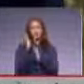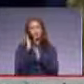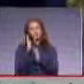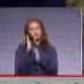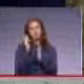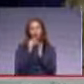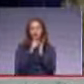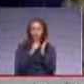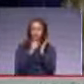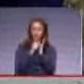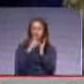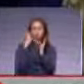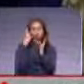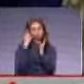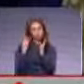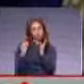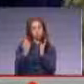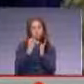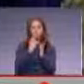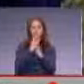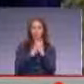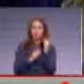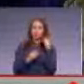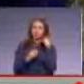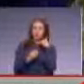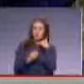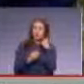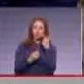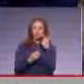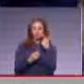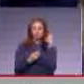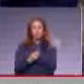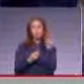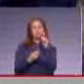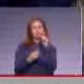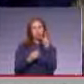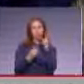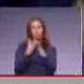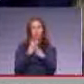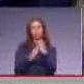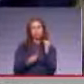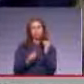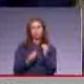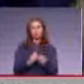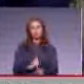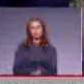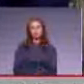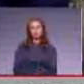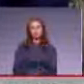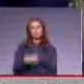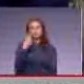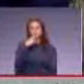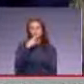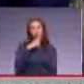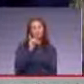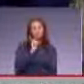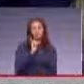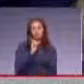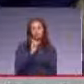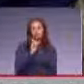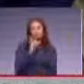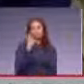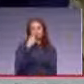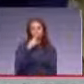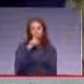دلوقتي بقى، وهتنبسطي وتكلمي واحمد هيرد عليكي وعادل هيرد عليكي. لما اول ما تقول بس ما تعيطيش، لما تكلميه